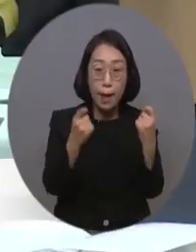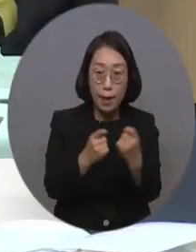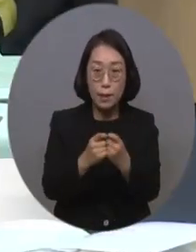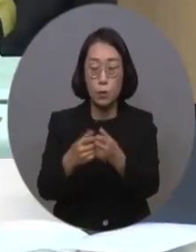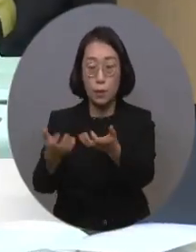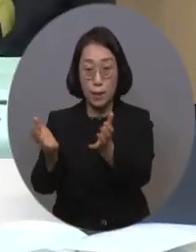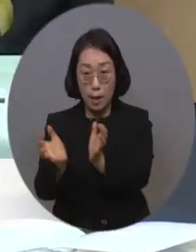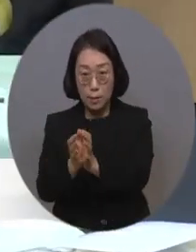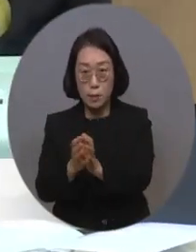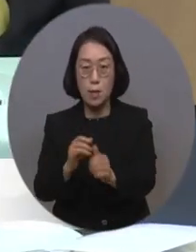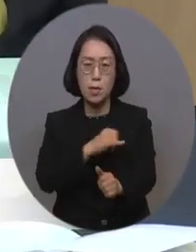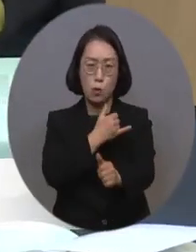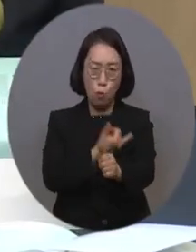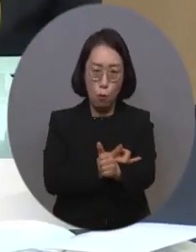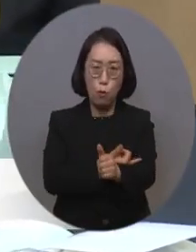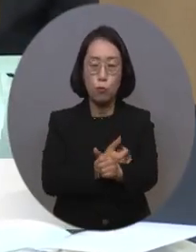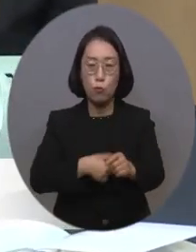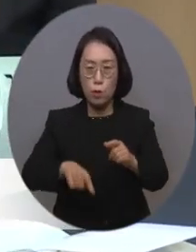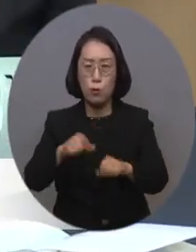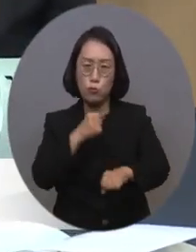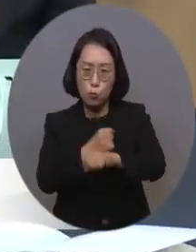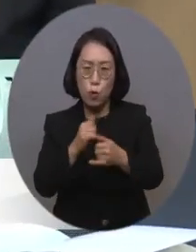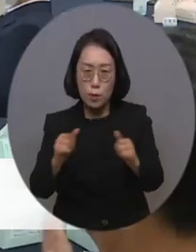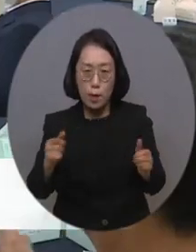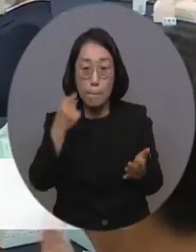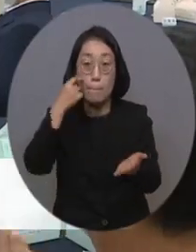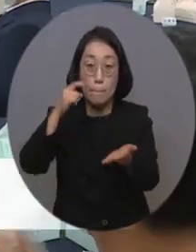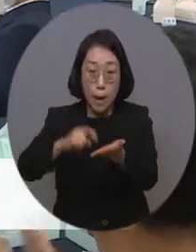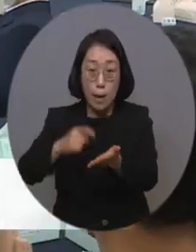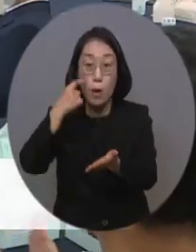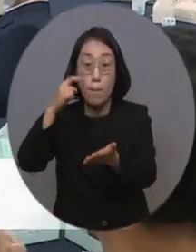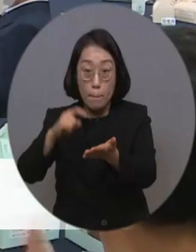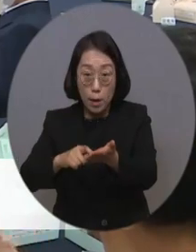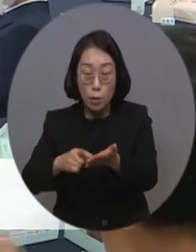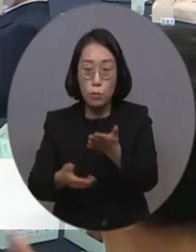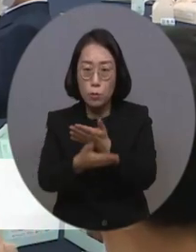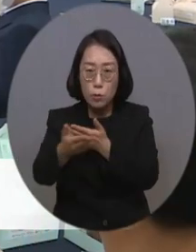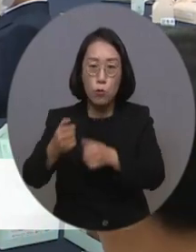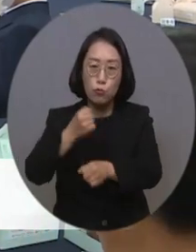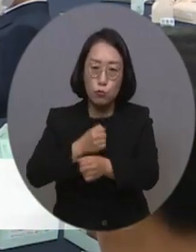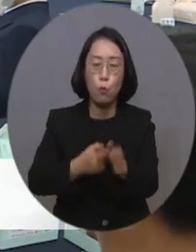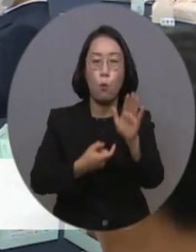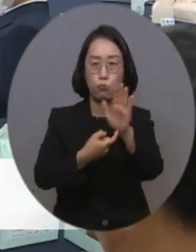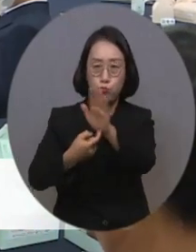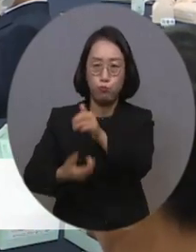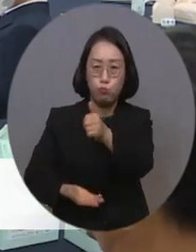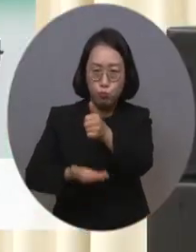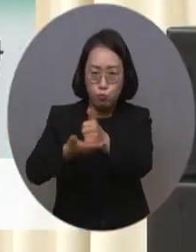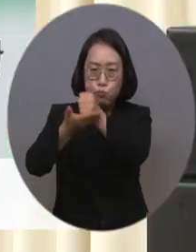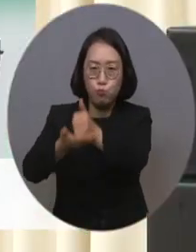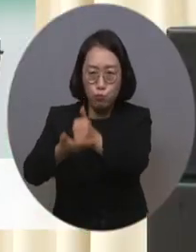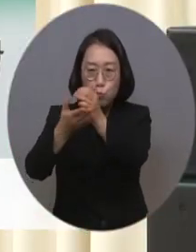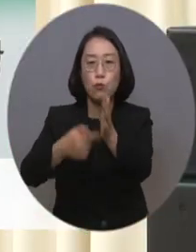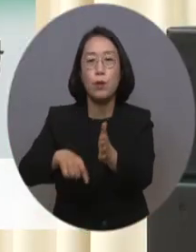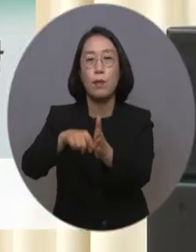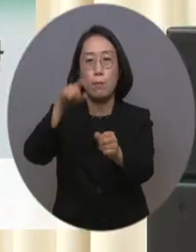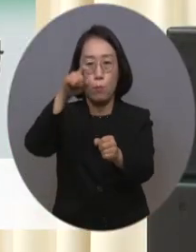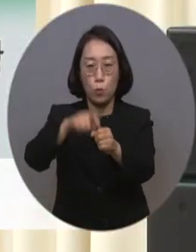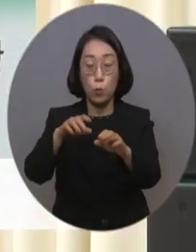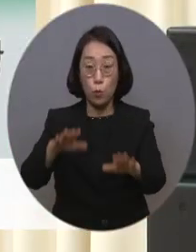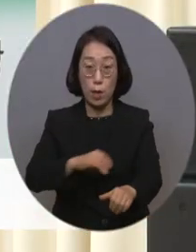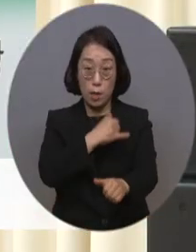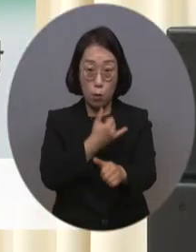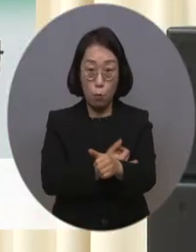장애인 인권 증진을 위해 노력하는 자들을 발굴하고 공적을 널리 알리기 위해 시작됐습니다. 올해는